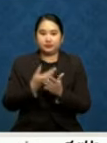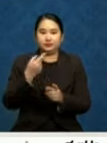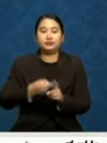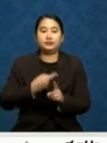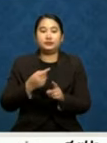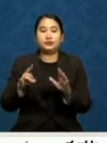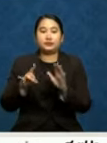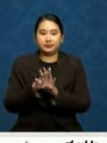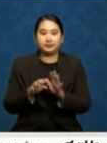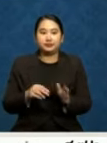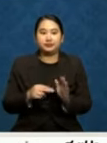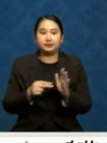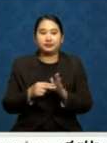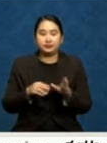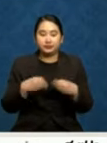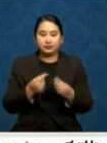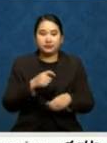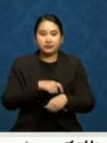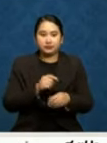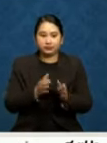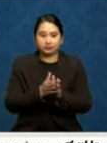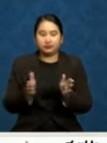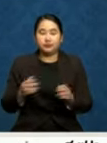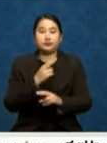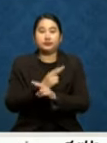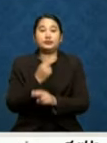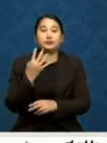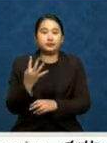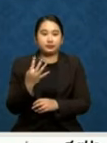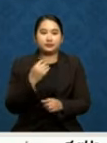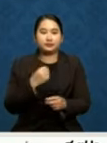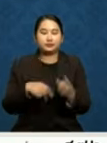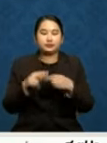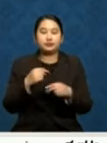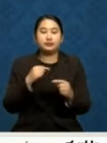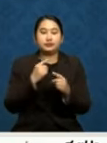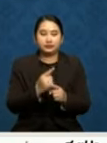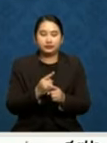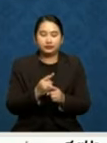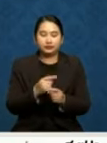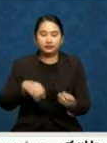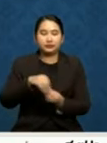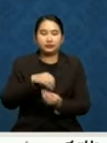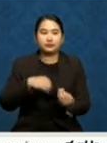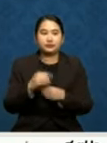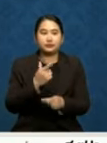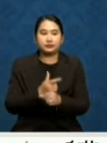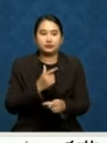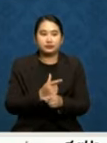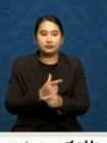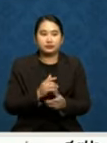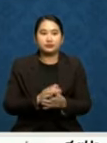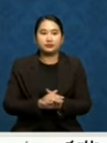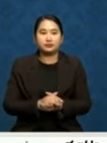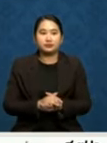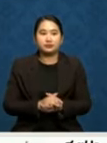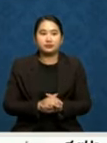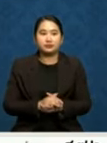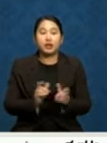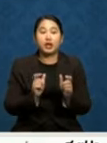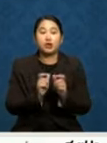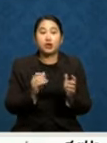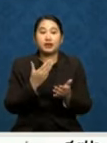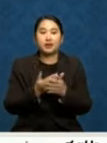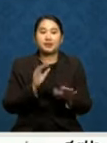ครับโดยให้รับเป็นระยะเวลา4เท่าของเวลาสำหรับคำนวณเงินทุนเลี้ยงชีพจำนวนเงินในอนุนี้ก็จะต